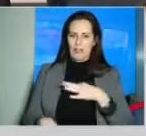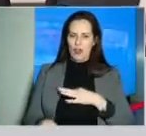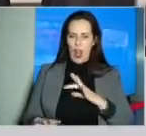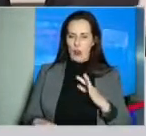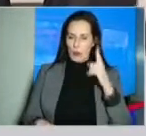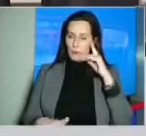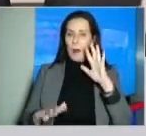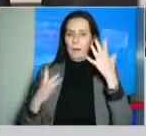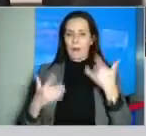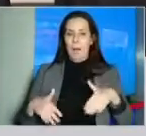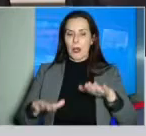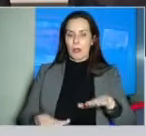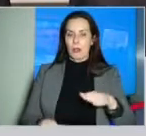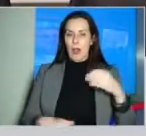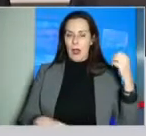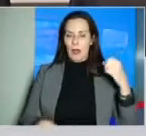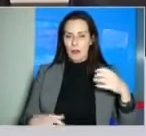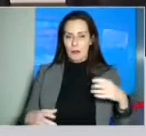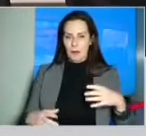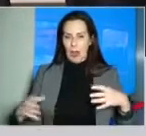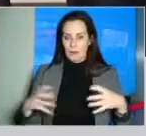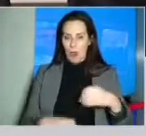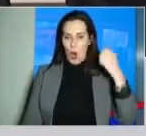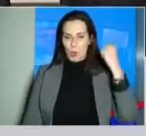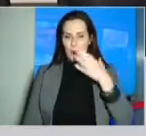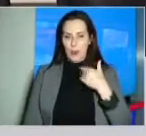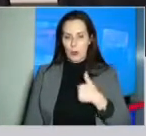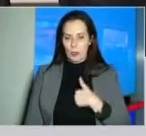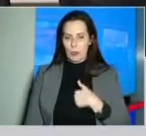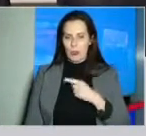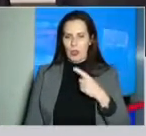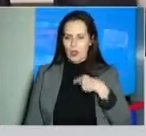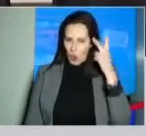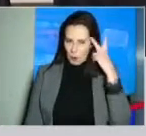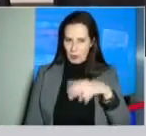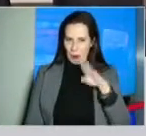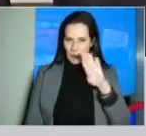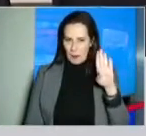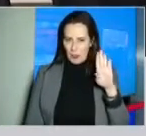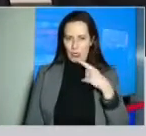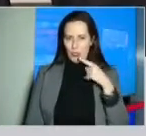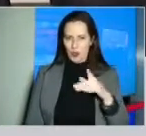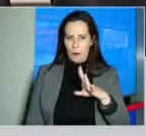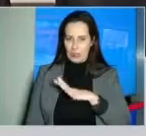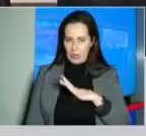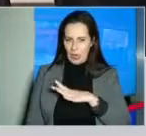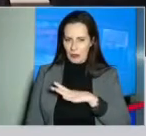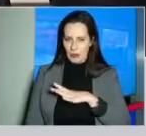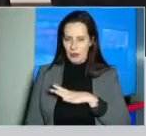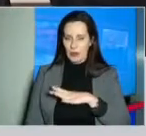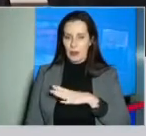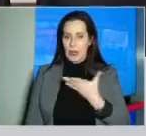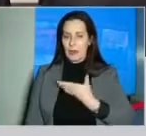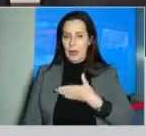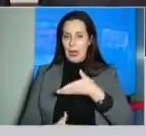המנדטים. יודעים שעוצמה יהודית, דברים של מן הצמח השבוע, היא כל הזמן בעלייה. אבל אנחנו מבינים, נתניהו יגיד שהוא בסכנה מאוד גדולה, ישתה